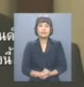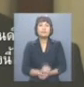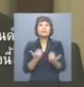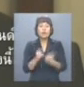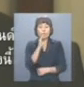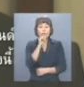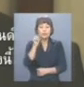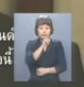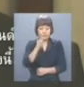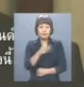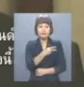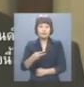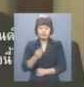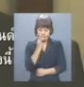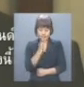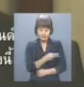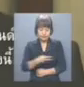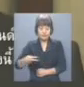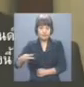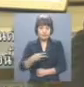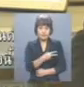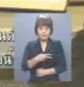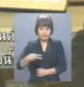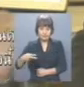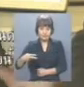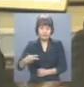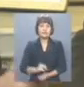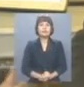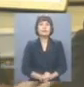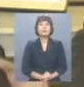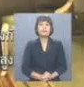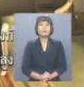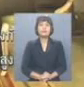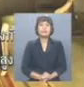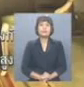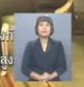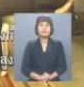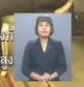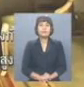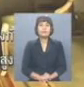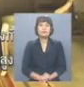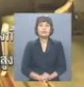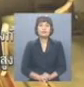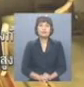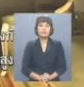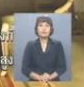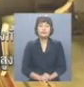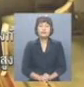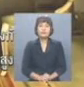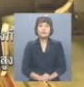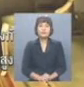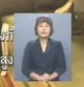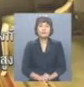do you cope with it and how can you help us with this experience? In essence, the Netherlands and Thailand are